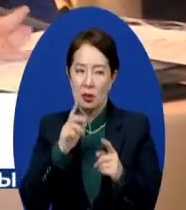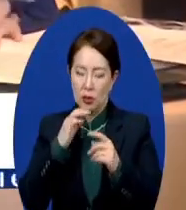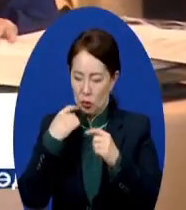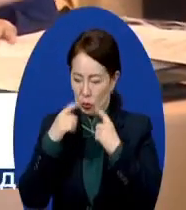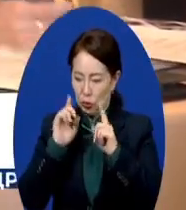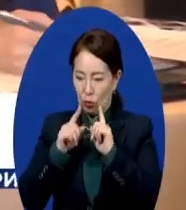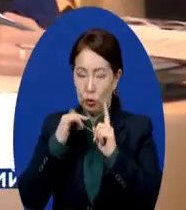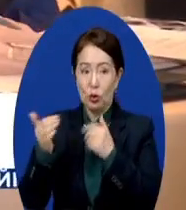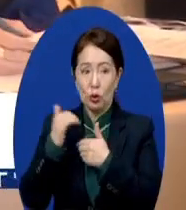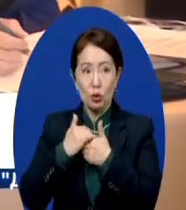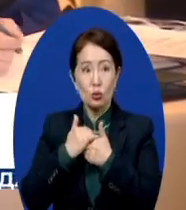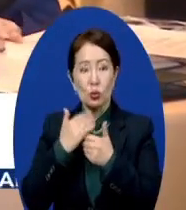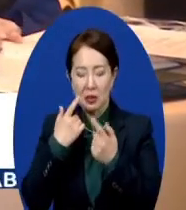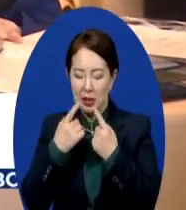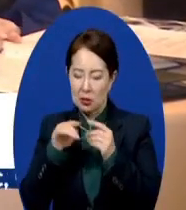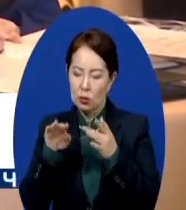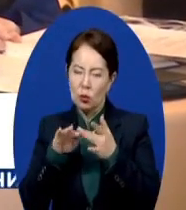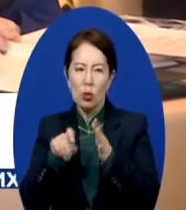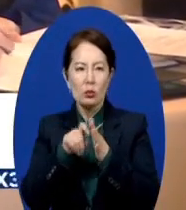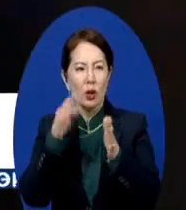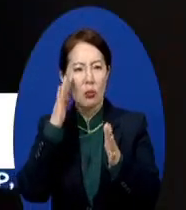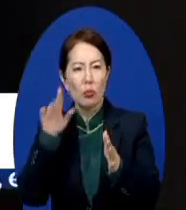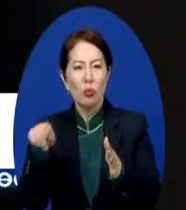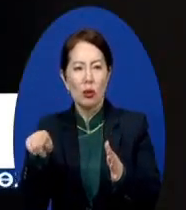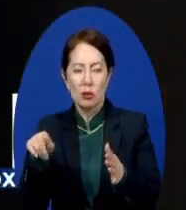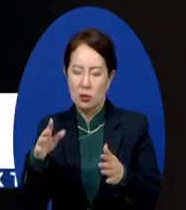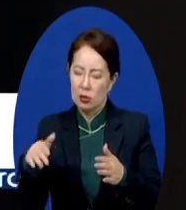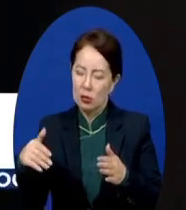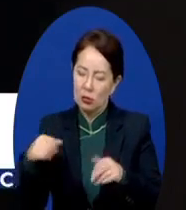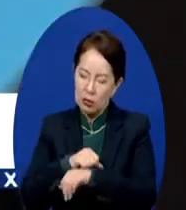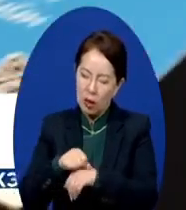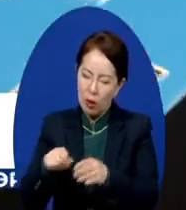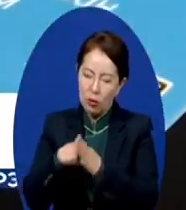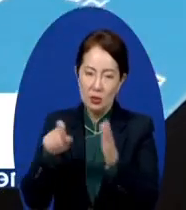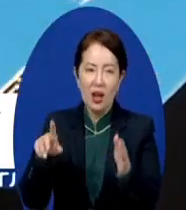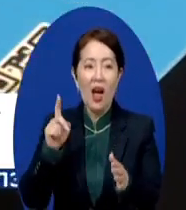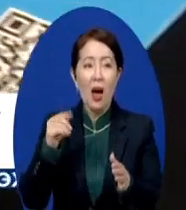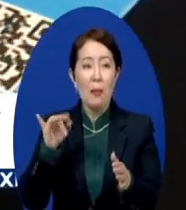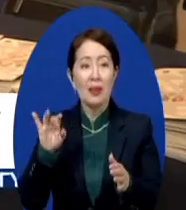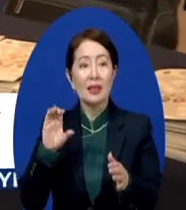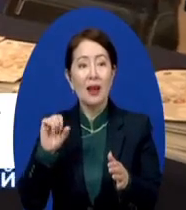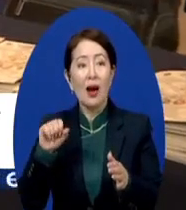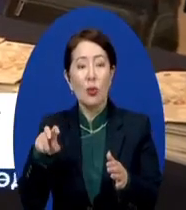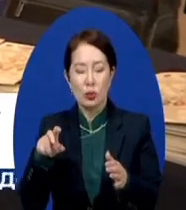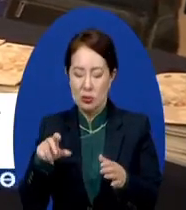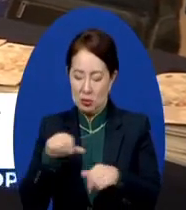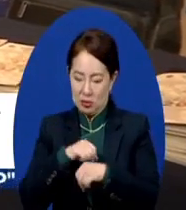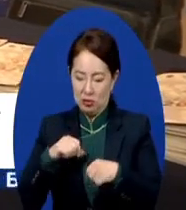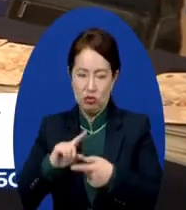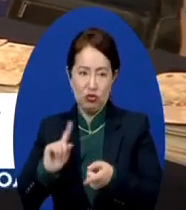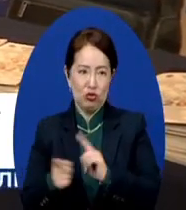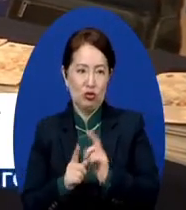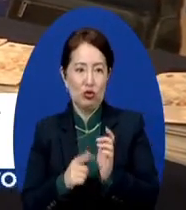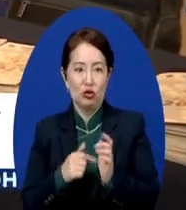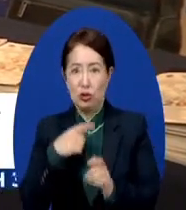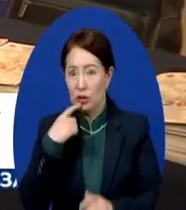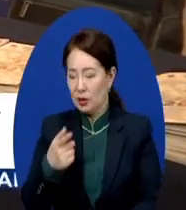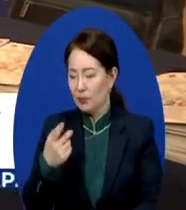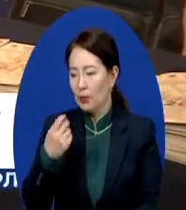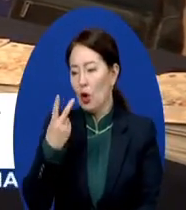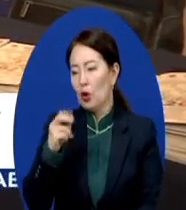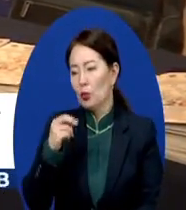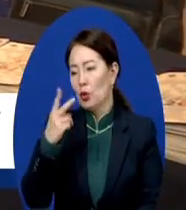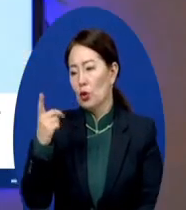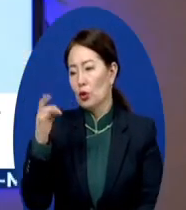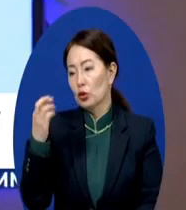Үүнийг дунд хугацааны бодлого гэж үздэг байна. Харин урт хугацаанд хайбрид хаус руу иргэдийн хэрэглэлж хэвстэй гэж байлаа.